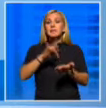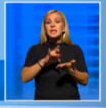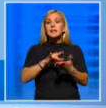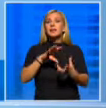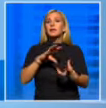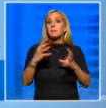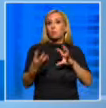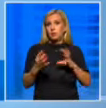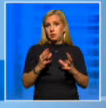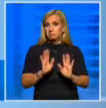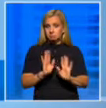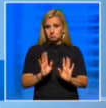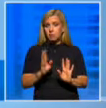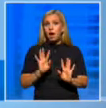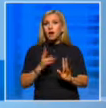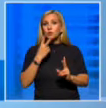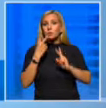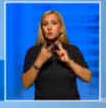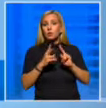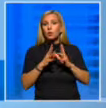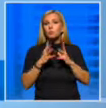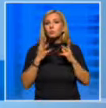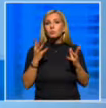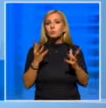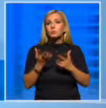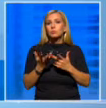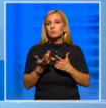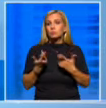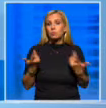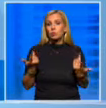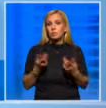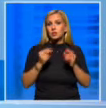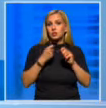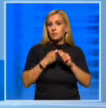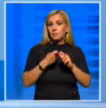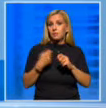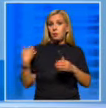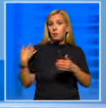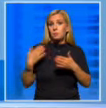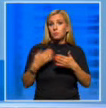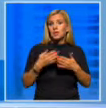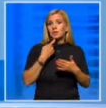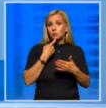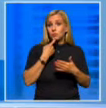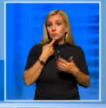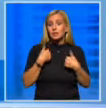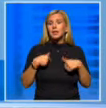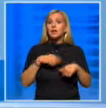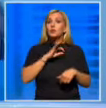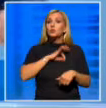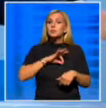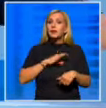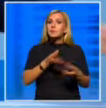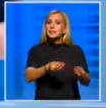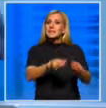на политиките. Ако погледнете колко много беше направено през последните години. Действително успяхме да извадим